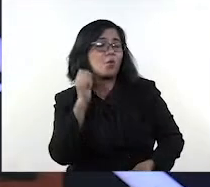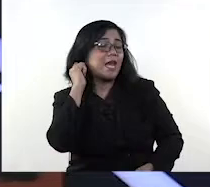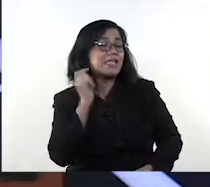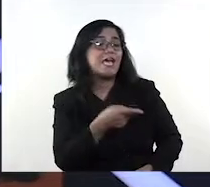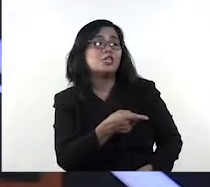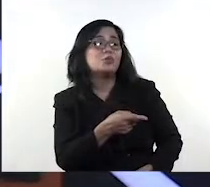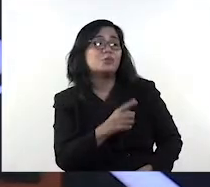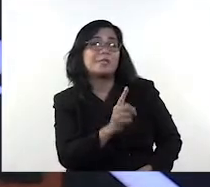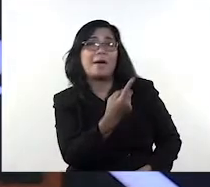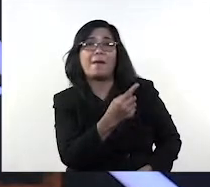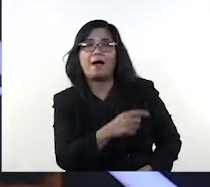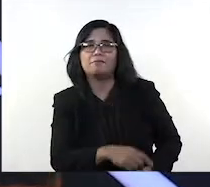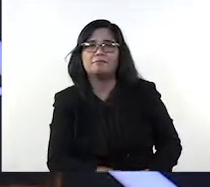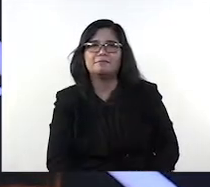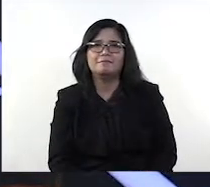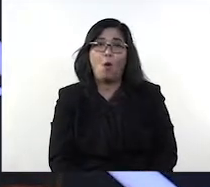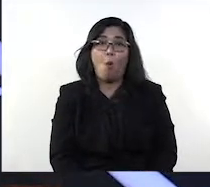Hai Hahaha ternyata